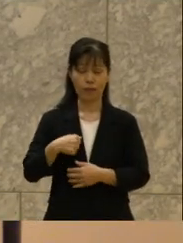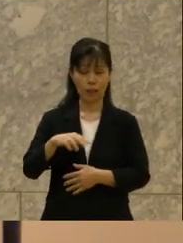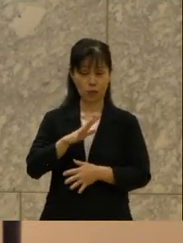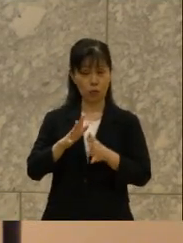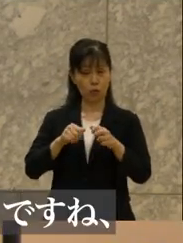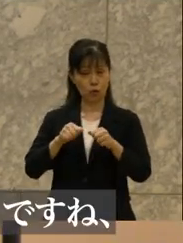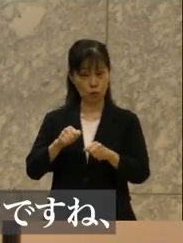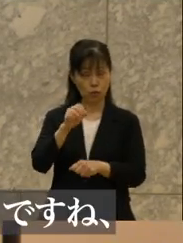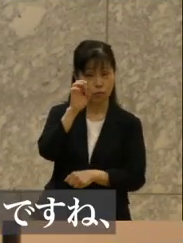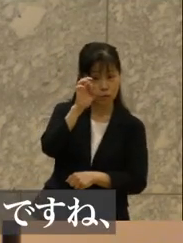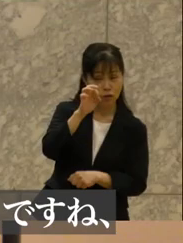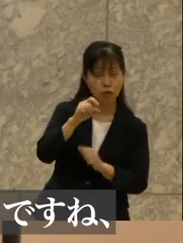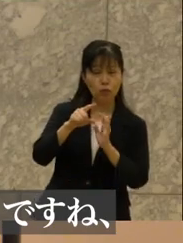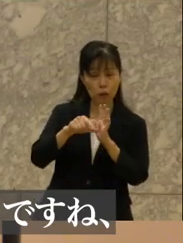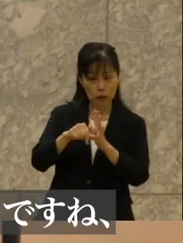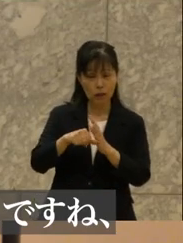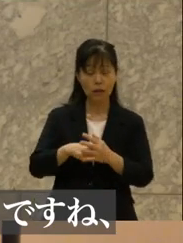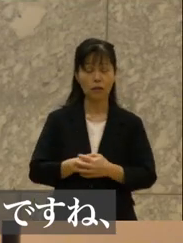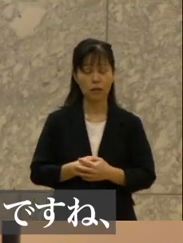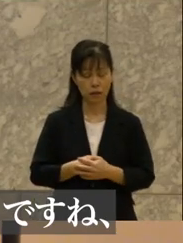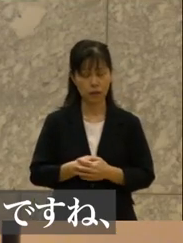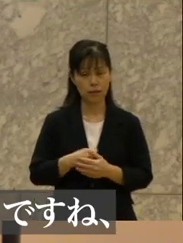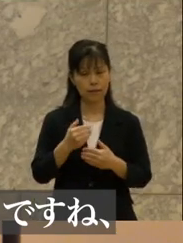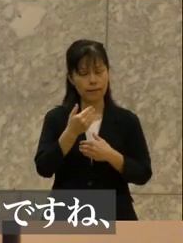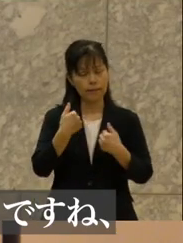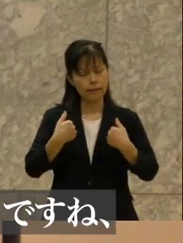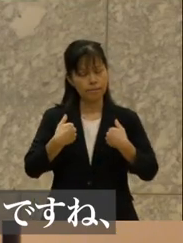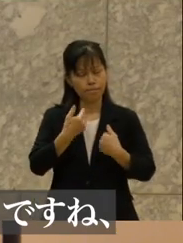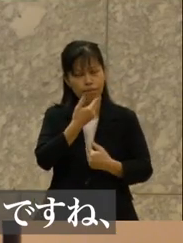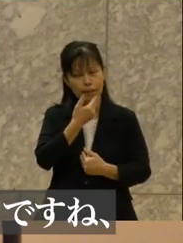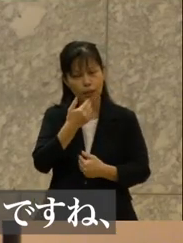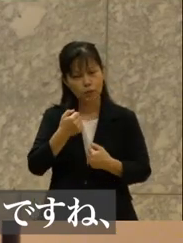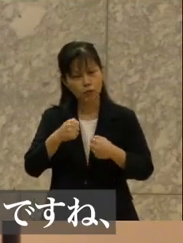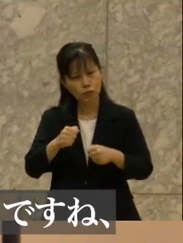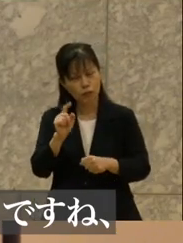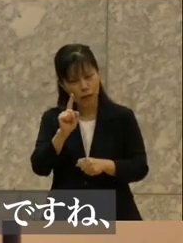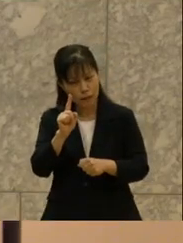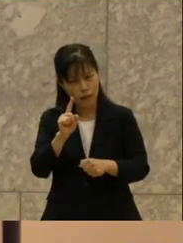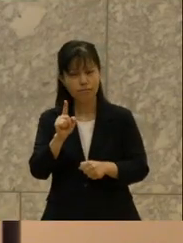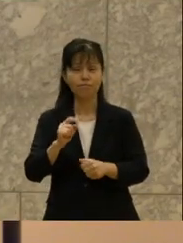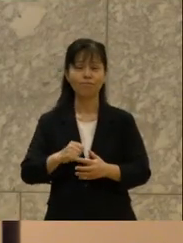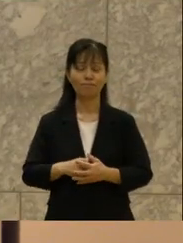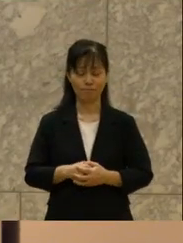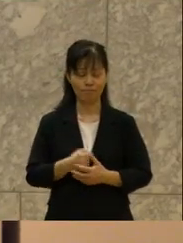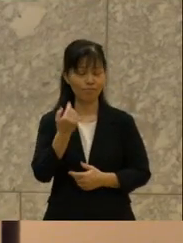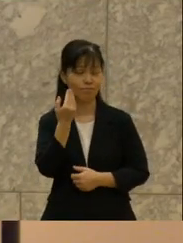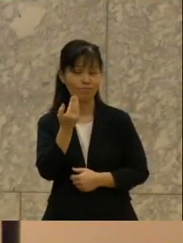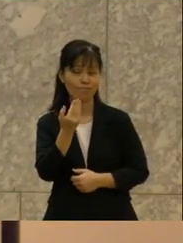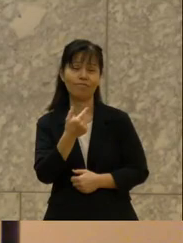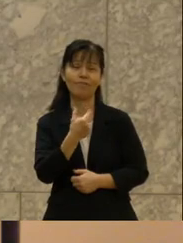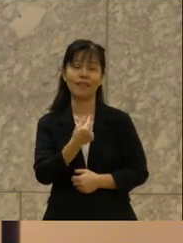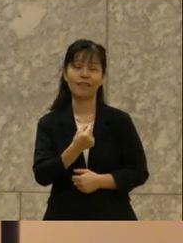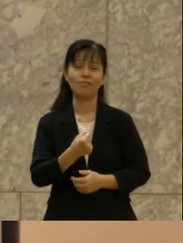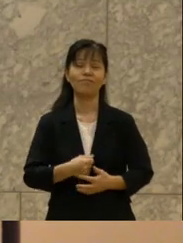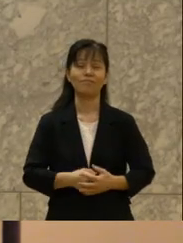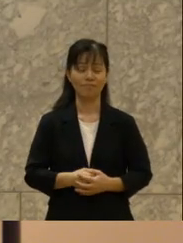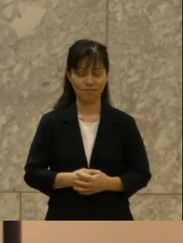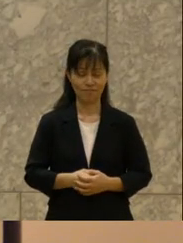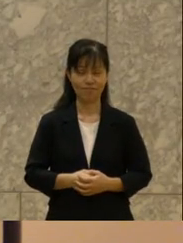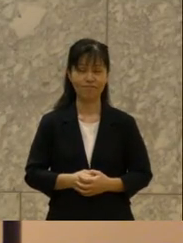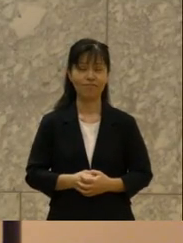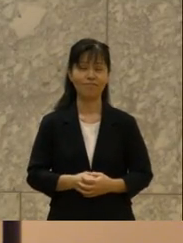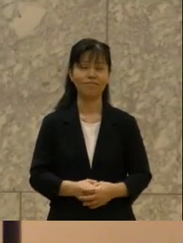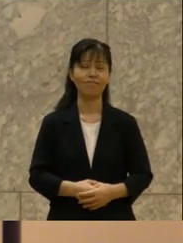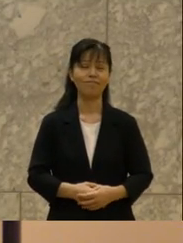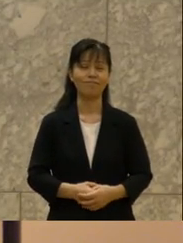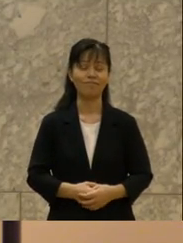する時にですねそういうことをどんなことを大切なさってるんだろうとそのあたりのことをですねあのお聞きできればというふうに思っているところ